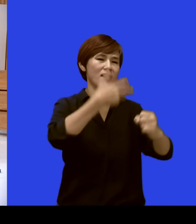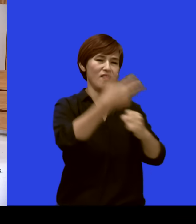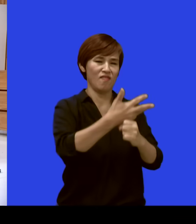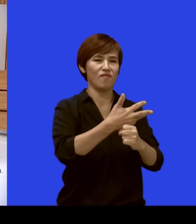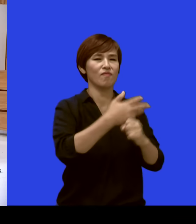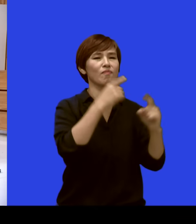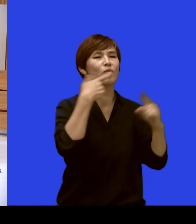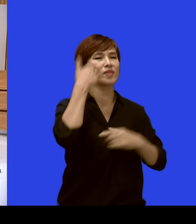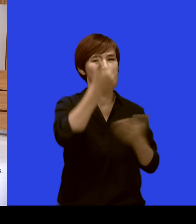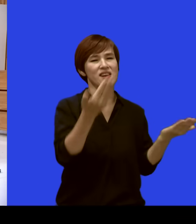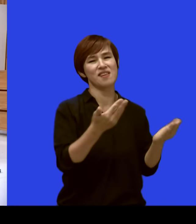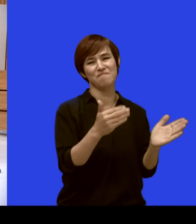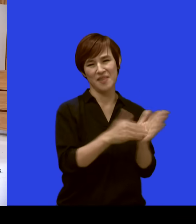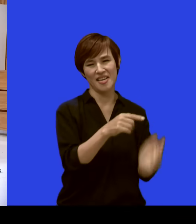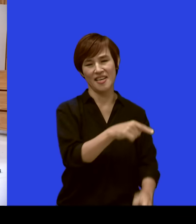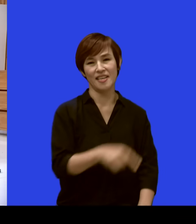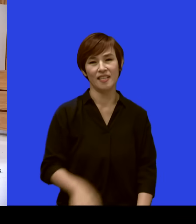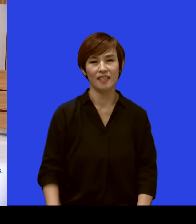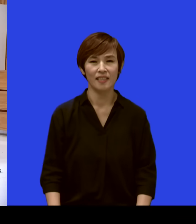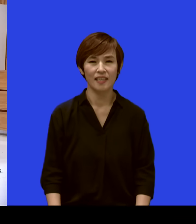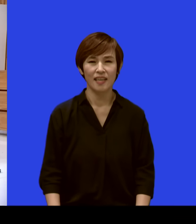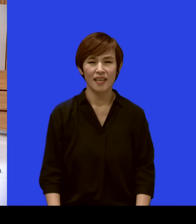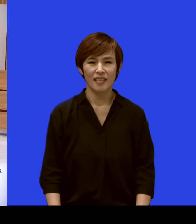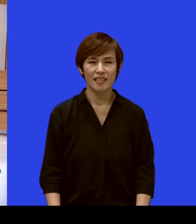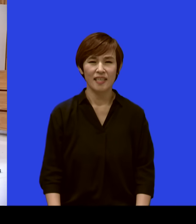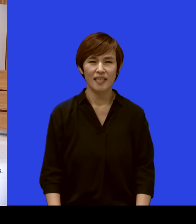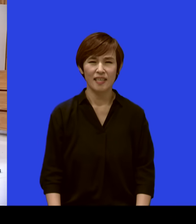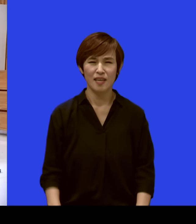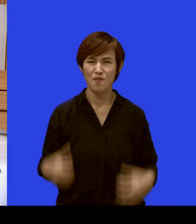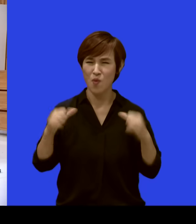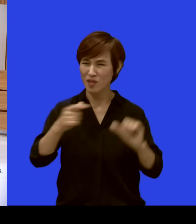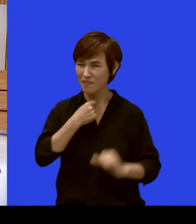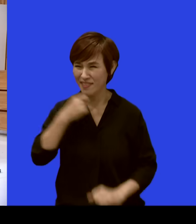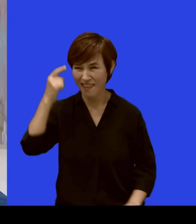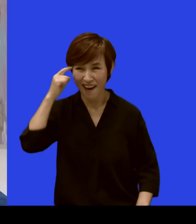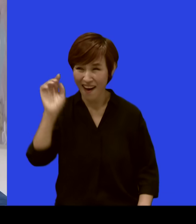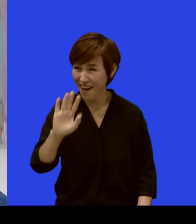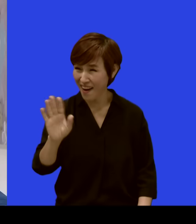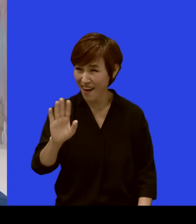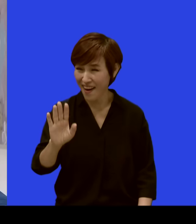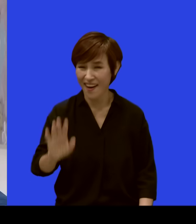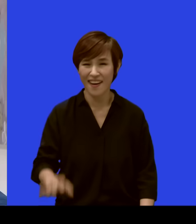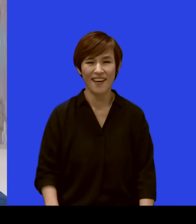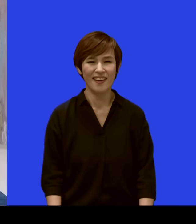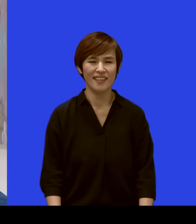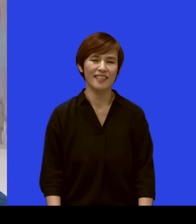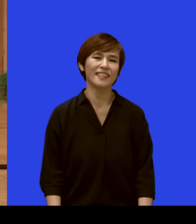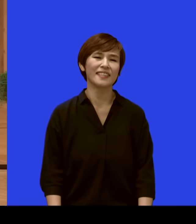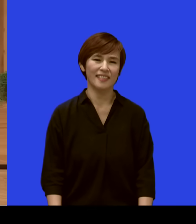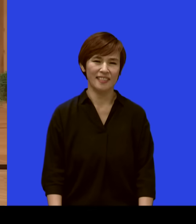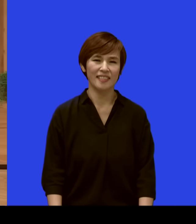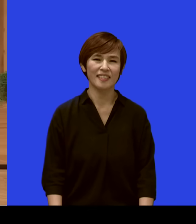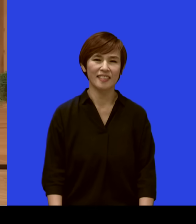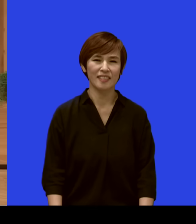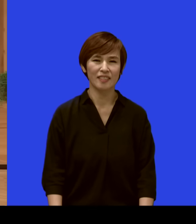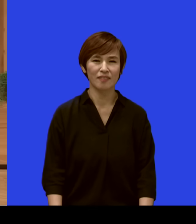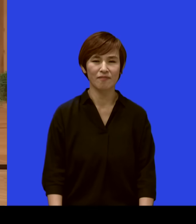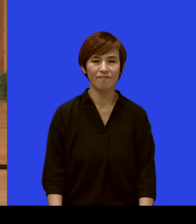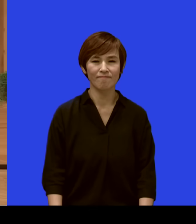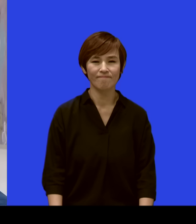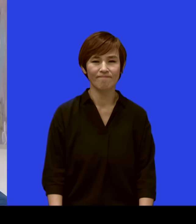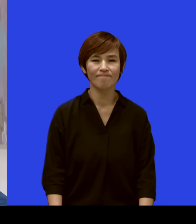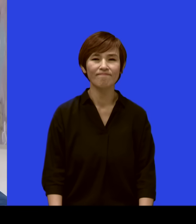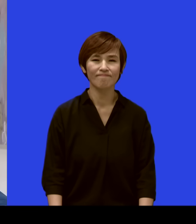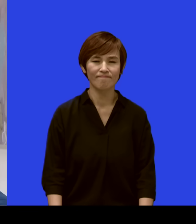아니 하시면서 좀 그만하고 싶다는 생각이 그런 유혹이 많지 않았을까요? 그냥 정말 어느 날 갑자기 사라져